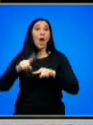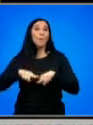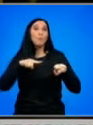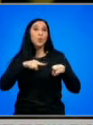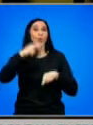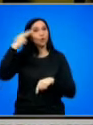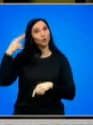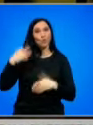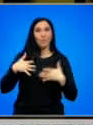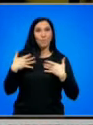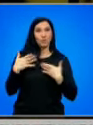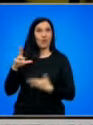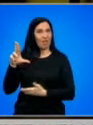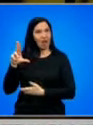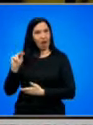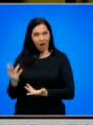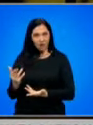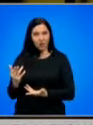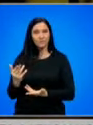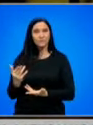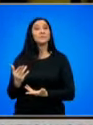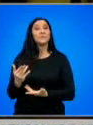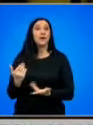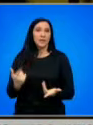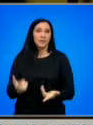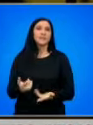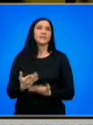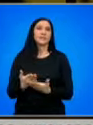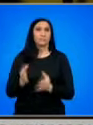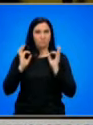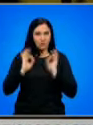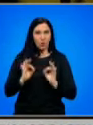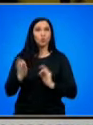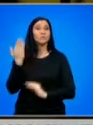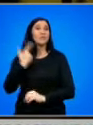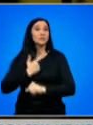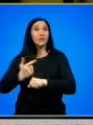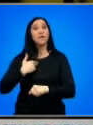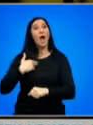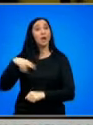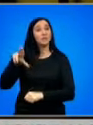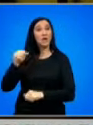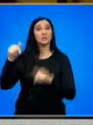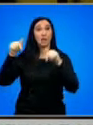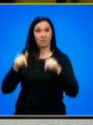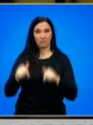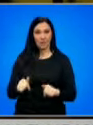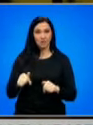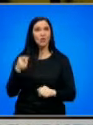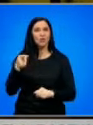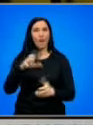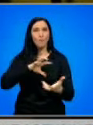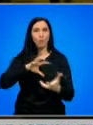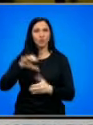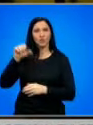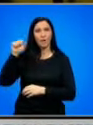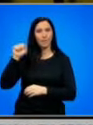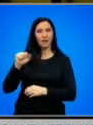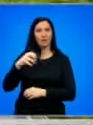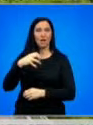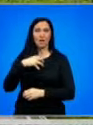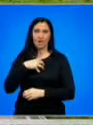Прокуратурата поиска да й каже с апломб миналата седмица и аз им я казах днес. Това е политическата